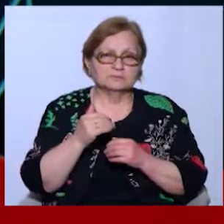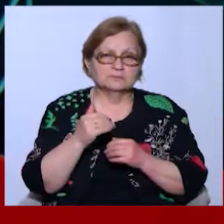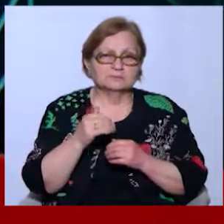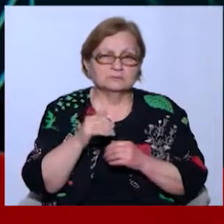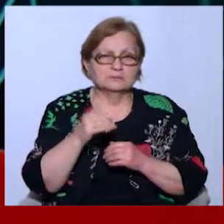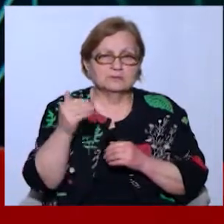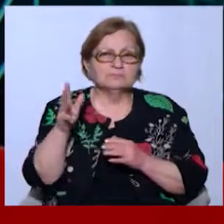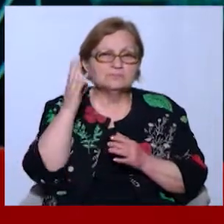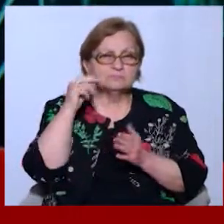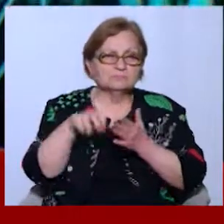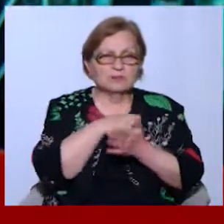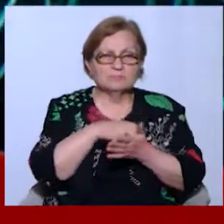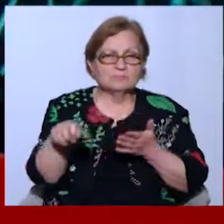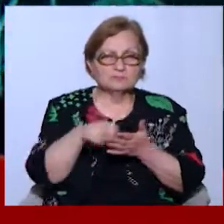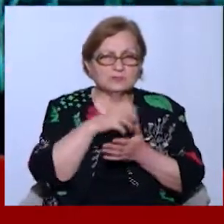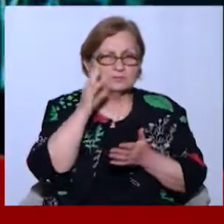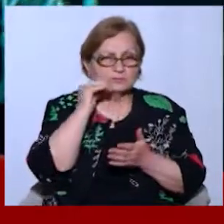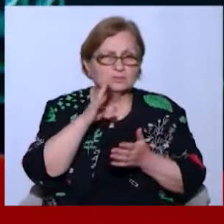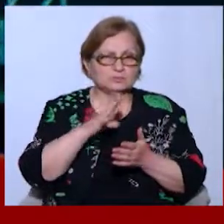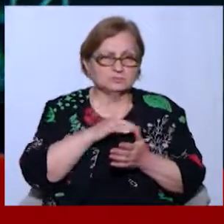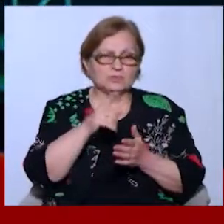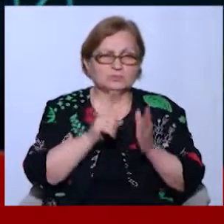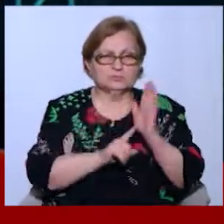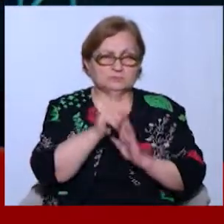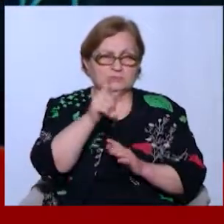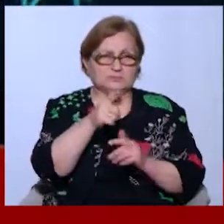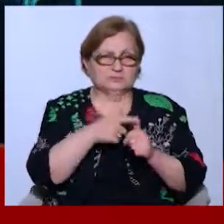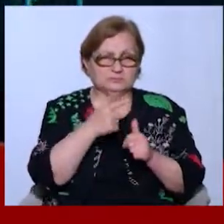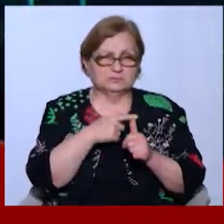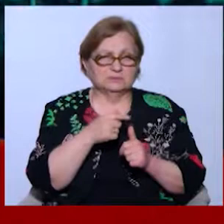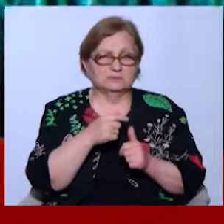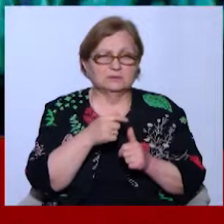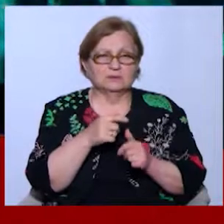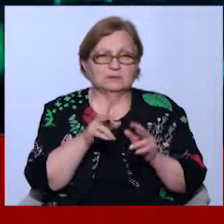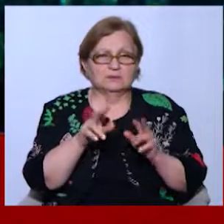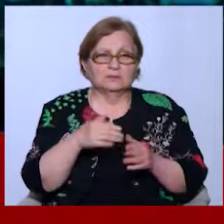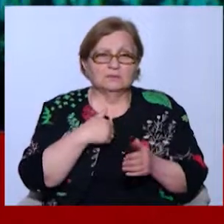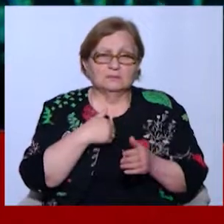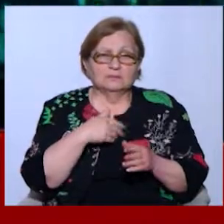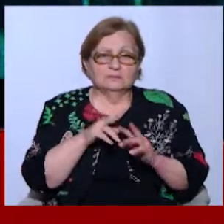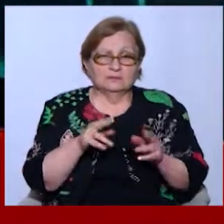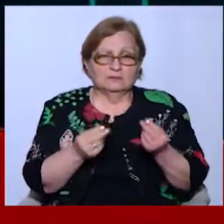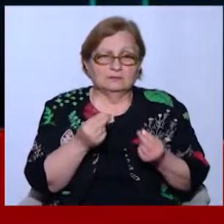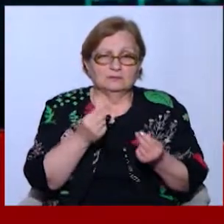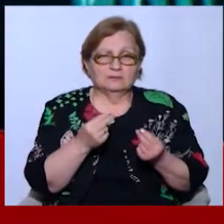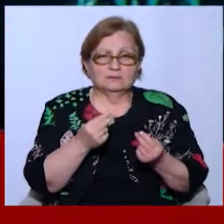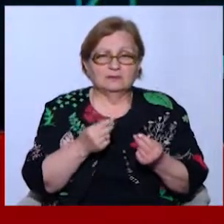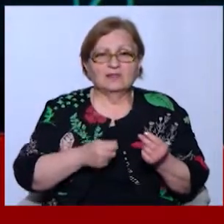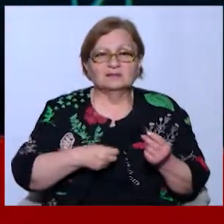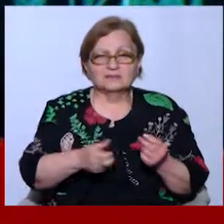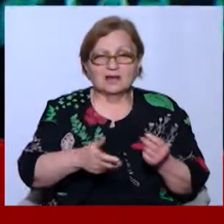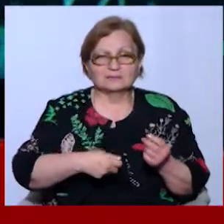ფერმას მიმოწერის დროს გაჩნდა ეგ სიტყვა, შესაბამისად ამიტომაც დავარქვით. ასევე, თუ ჩვენ ვთამაშობთ მაგალითად